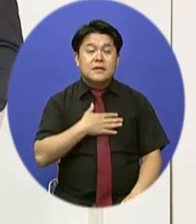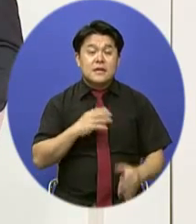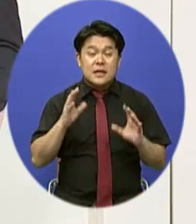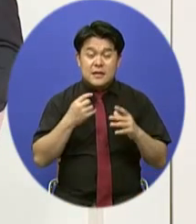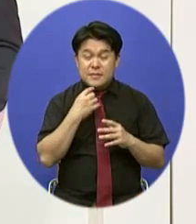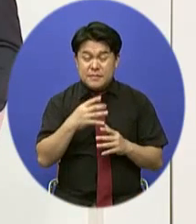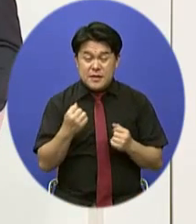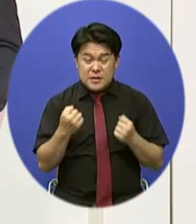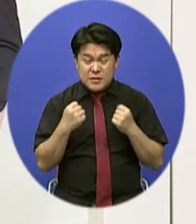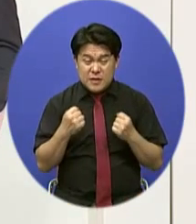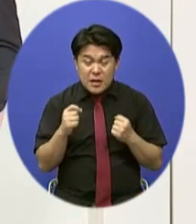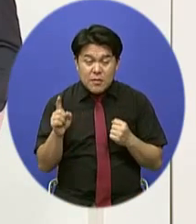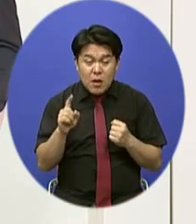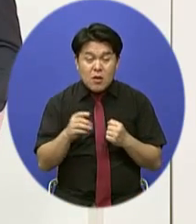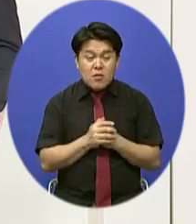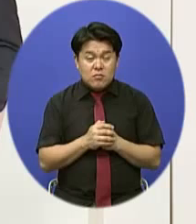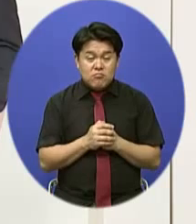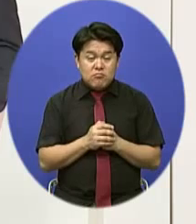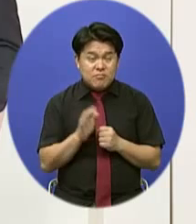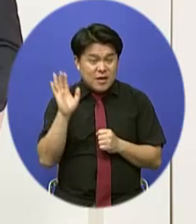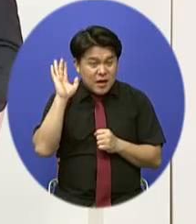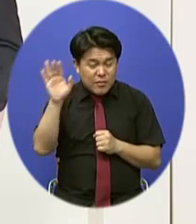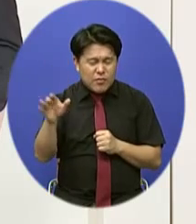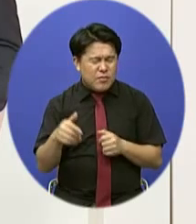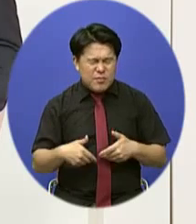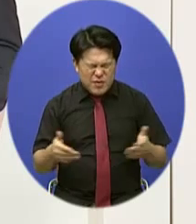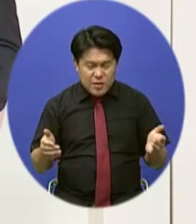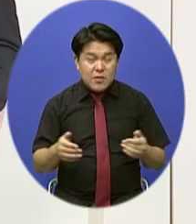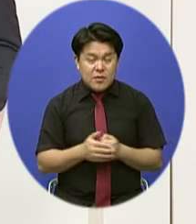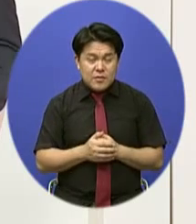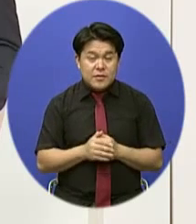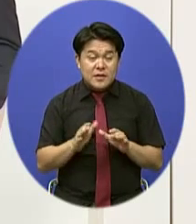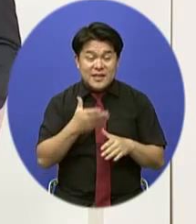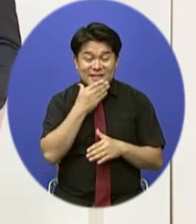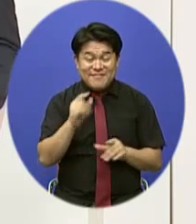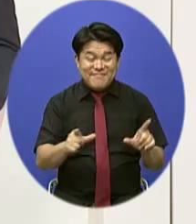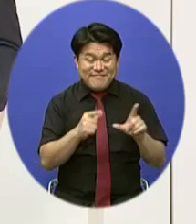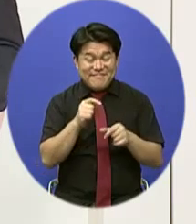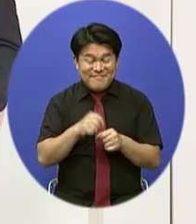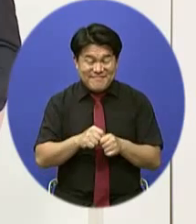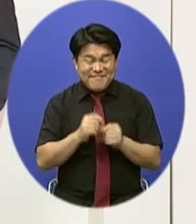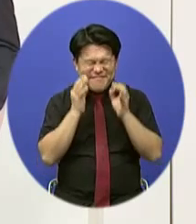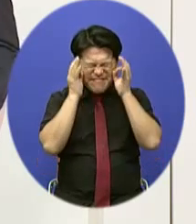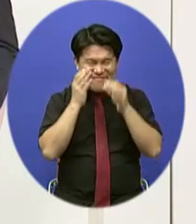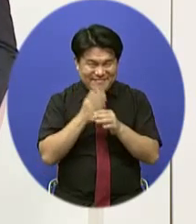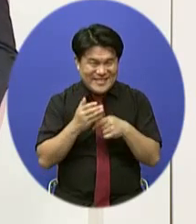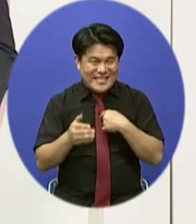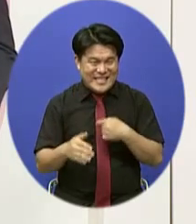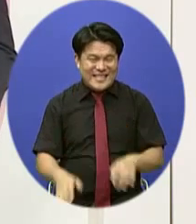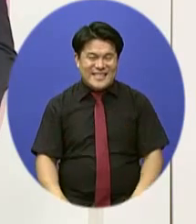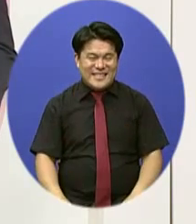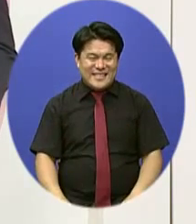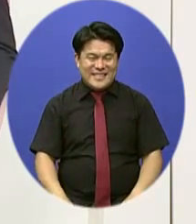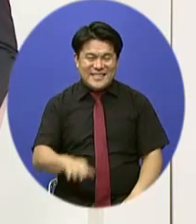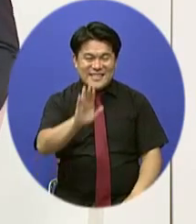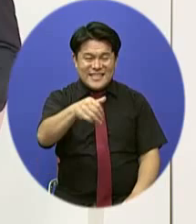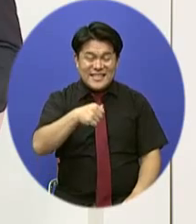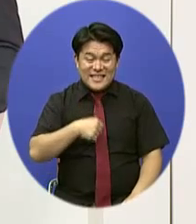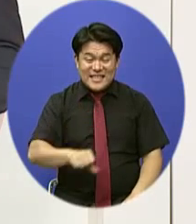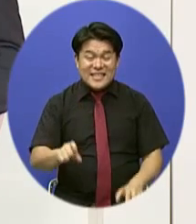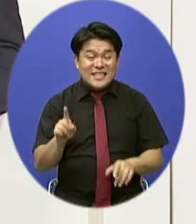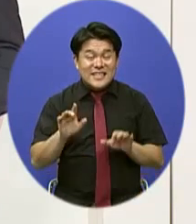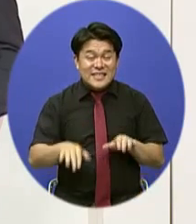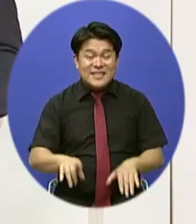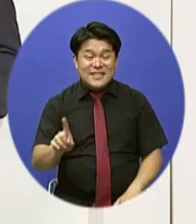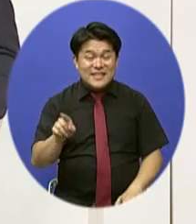아이들만 건강하면 저도 행복합니다. 근데 저도 이제 행복하게 살려고요. 그래야죠. 예, 행복하게 아들은 뭐 하고